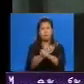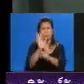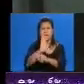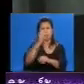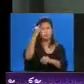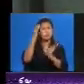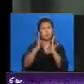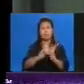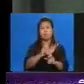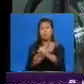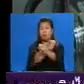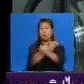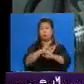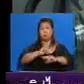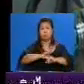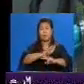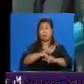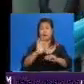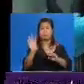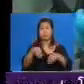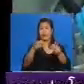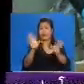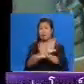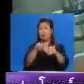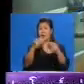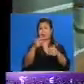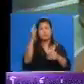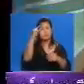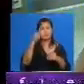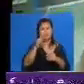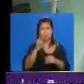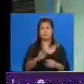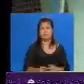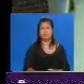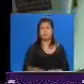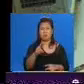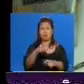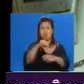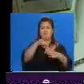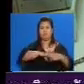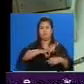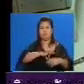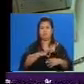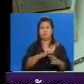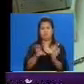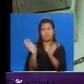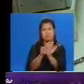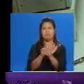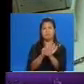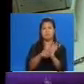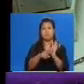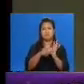ไม่ติดเชือเนี่ยโดยหลัการแลวก็มทางเดยวครัคืามีภูมิกัน ซหมายถตตเกืไปแล้ว